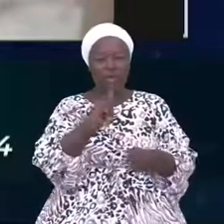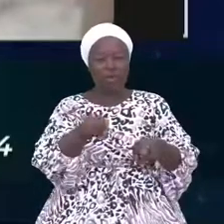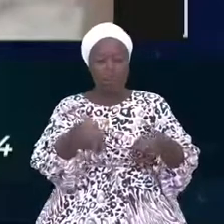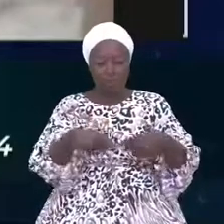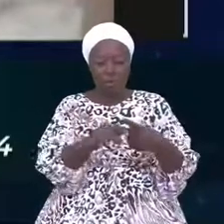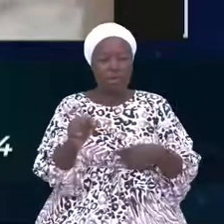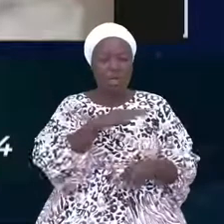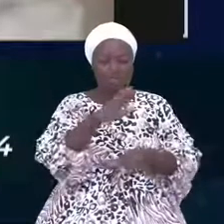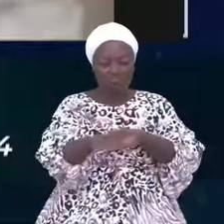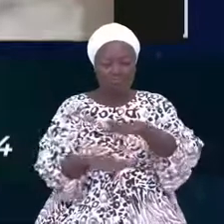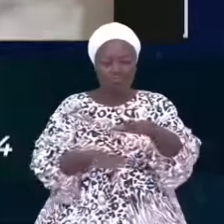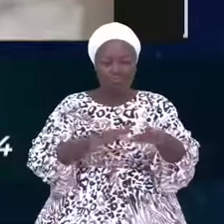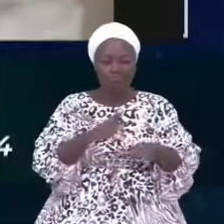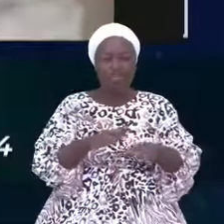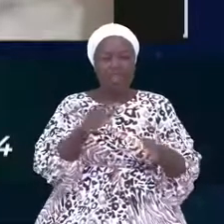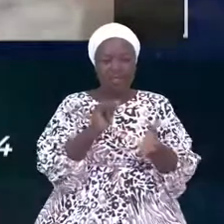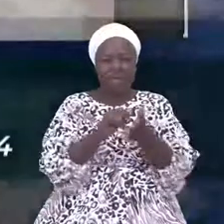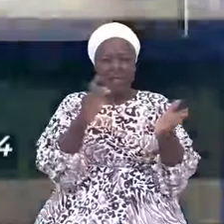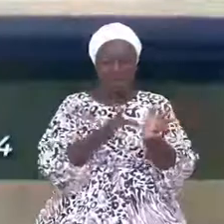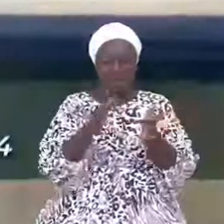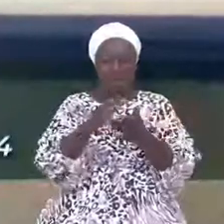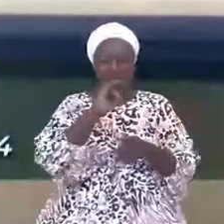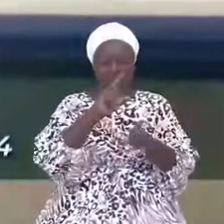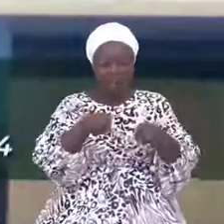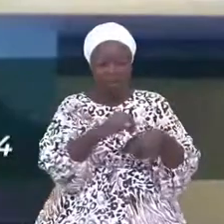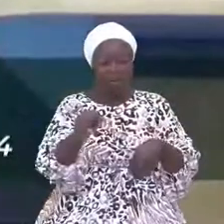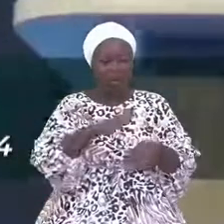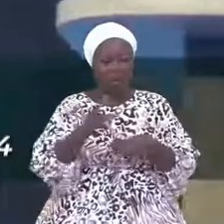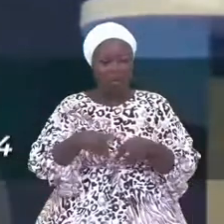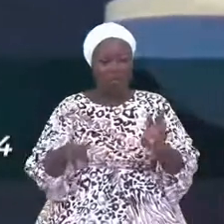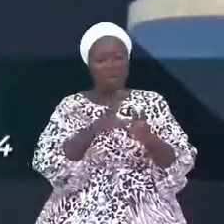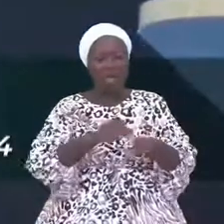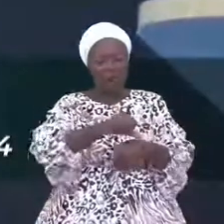Jésus passait. Et criait que